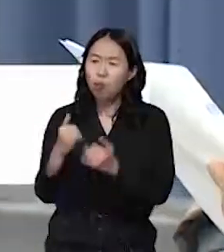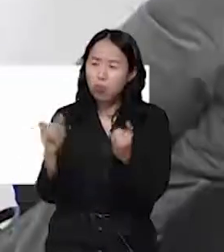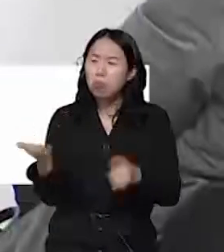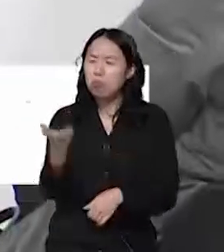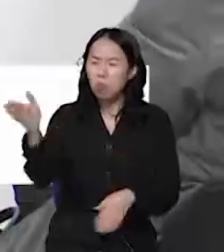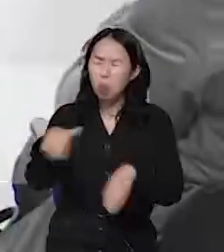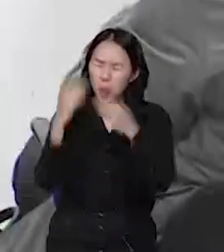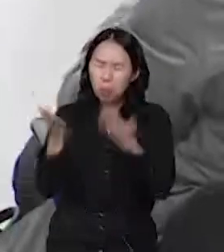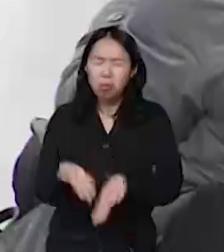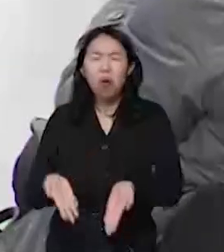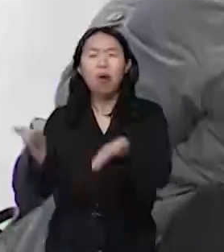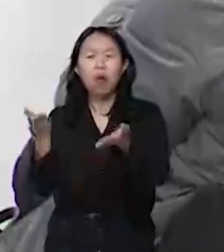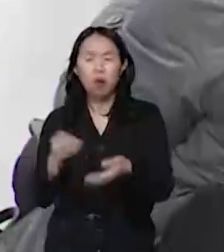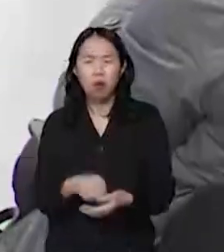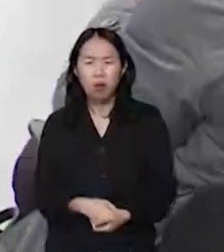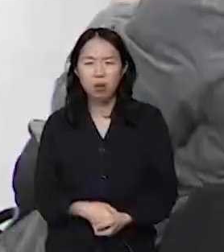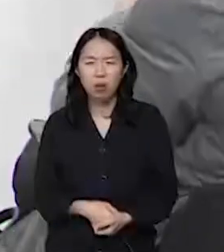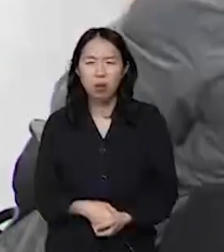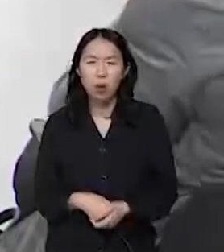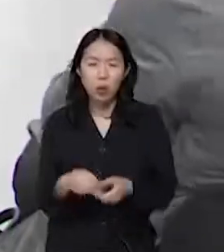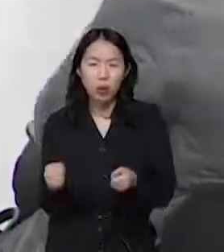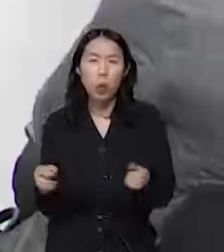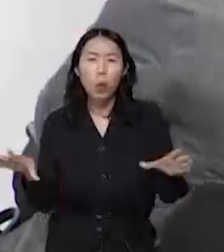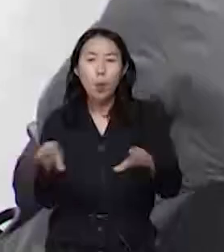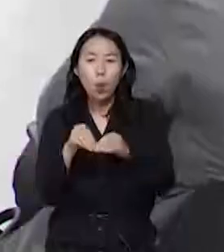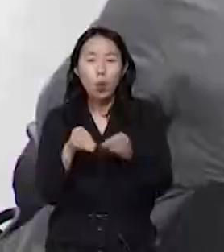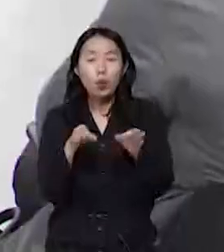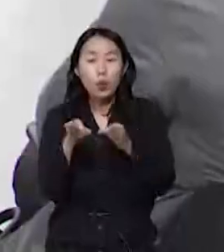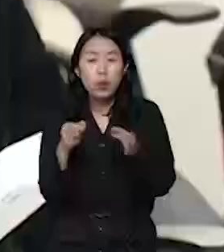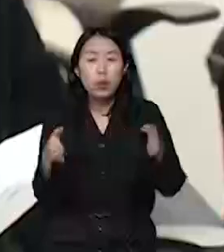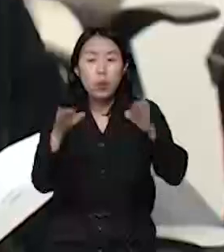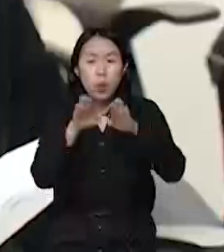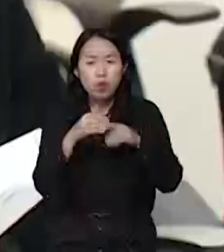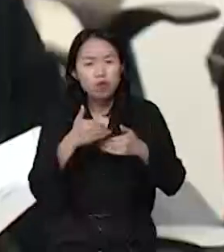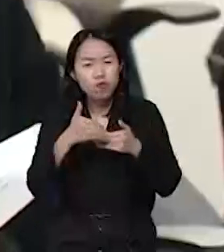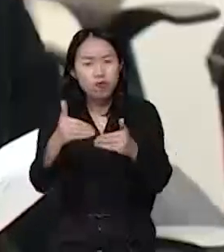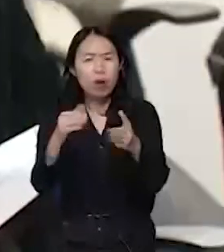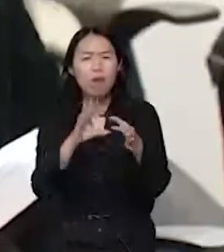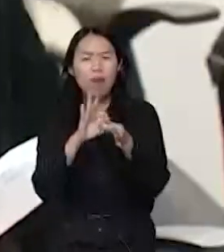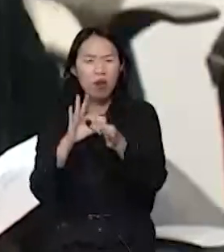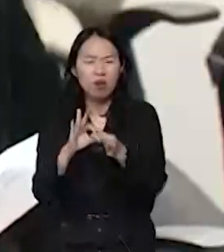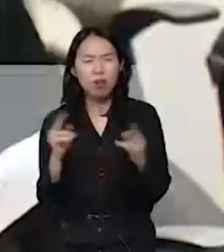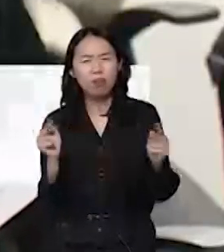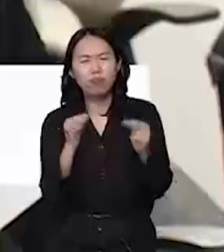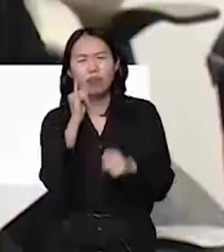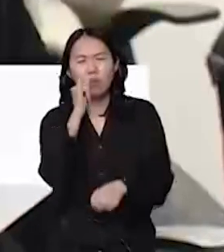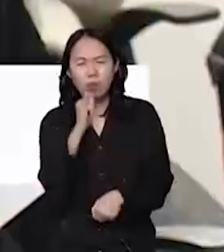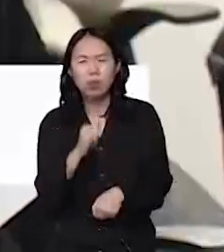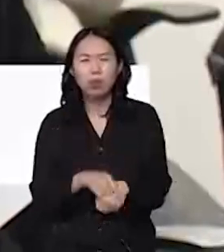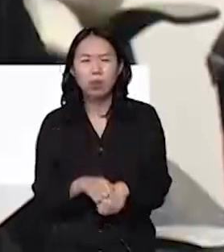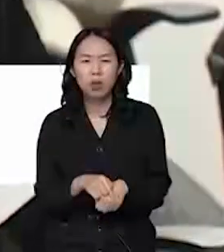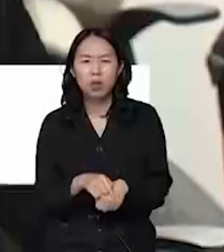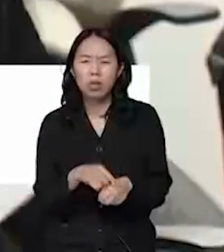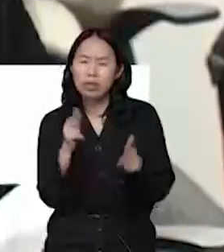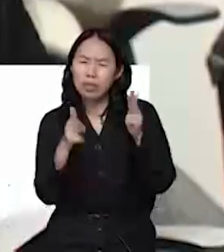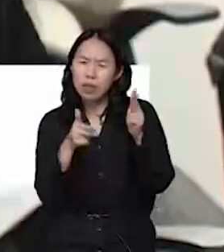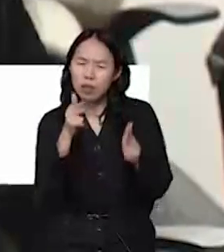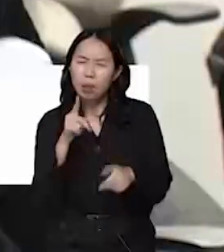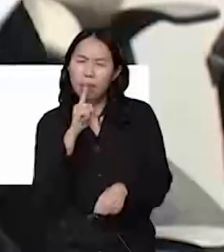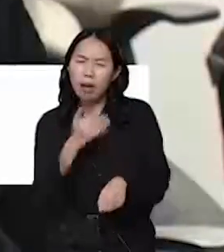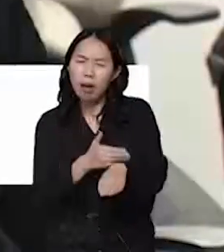하시지. 복합 쇼핑몰 추진 과정을 놓고도 충돌했습니다. 혹시나 사업자 측에서 과장된 것들이 있다면 이런